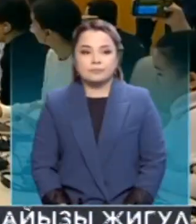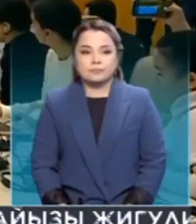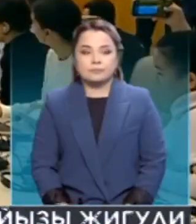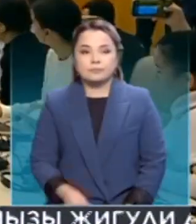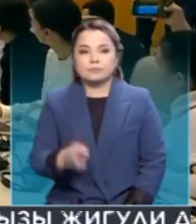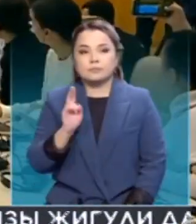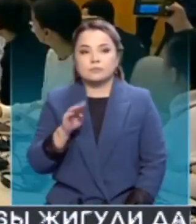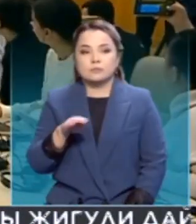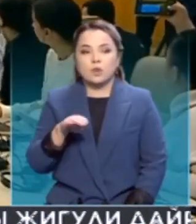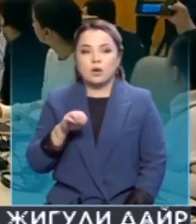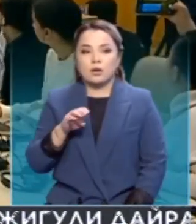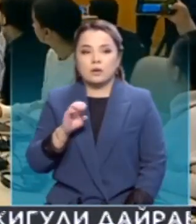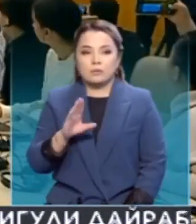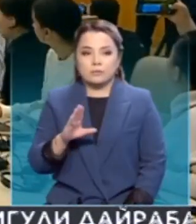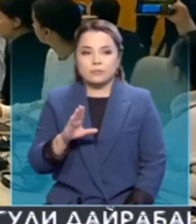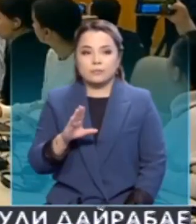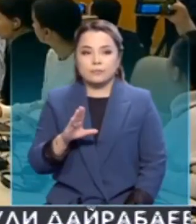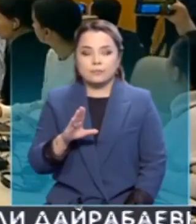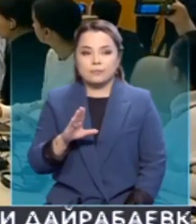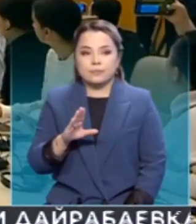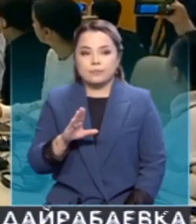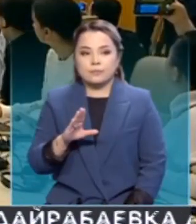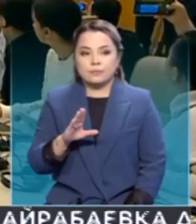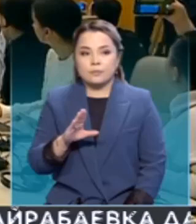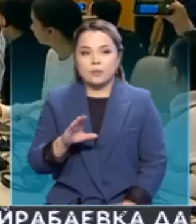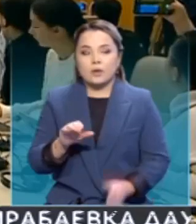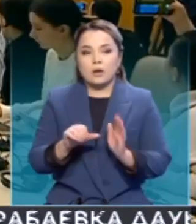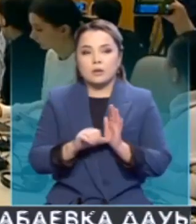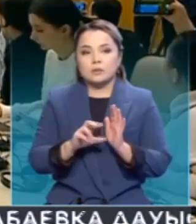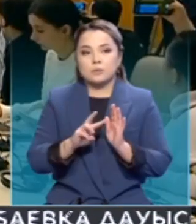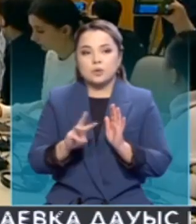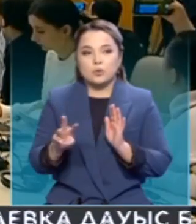Қасым Жомарт Кемелұлы Тоқаевқа